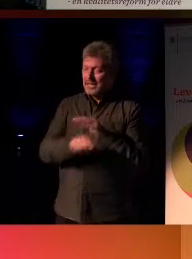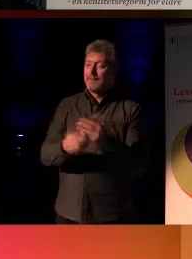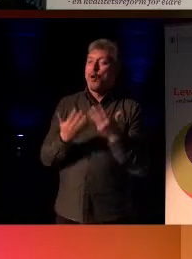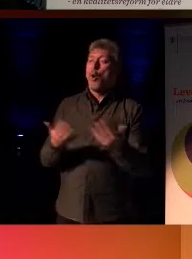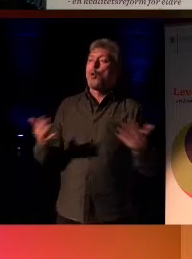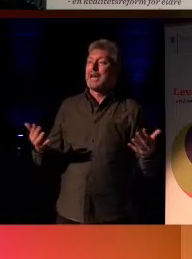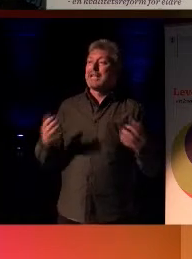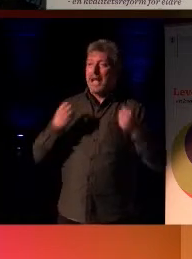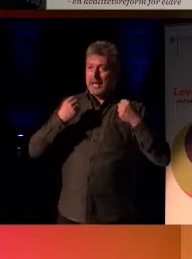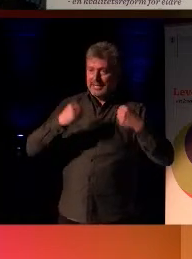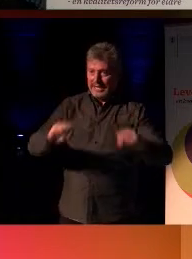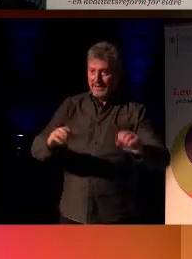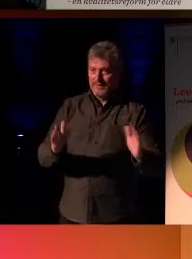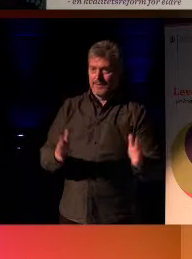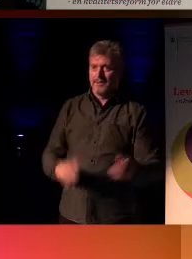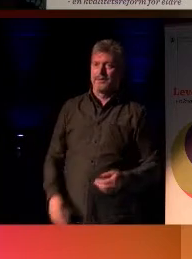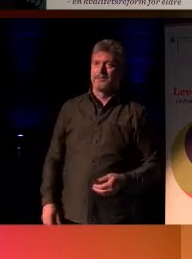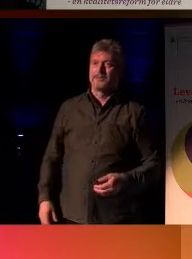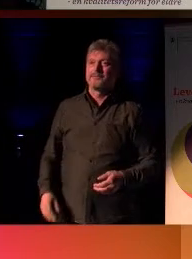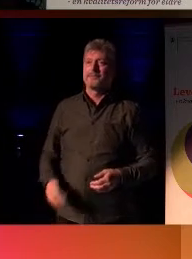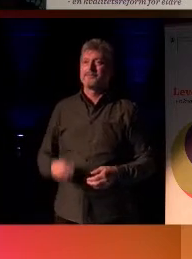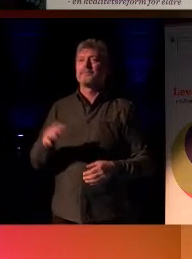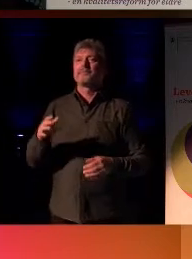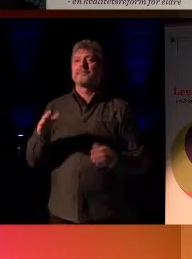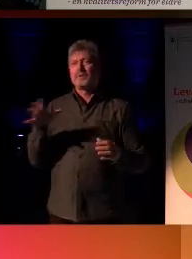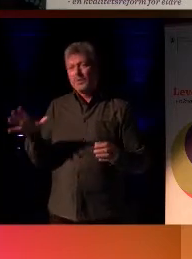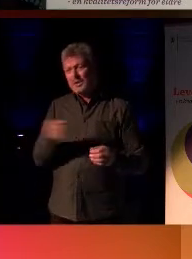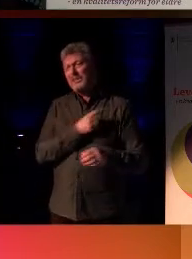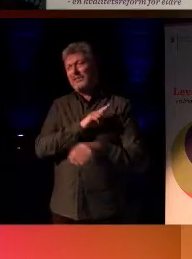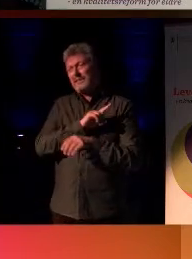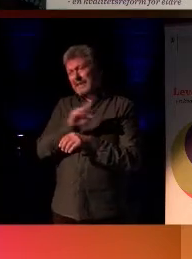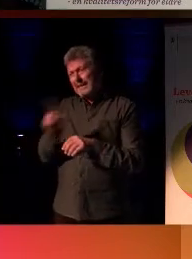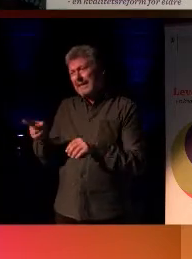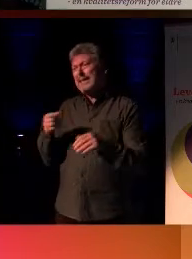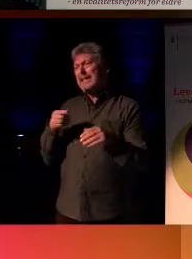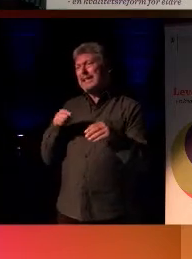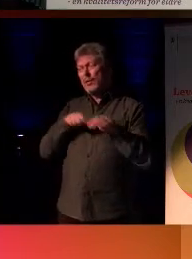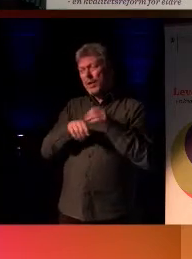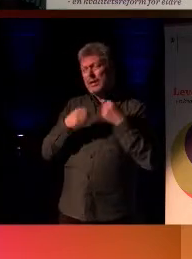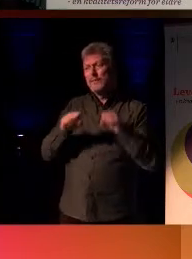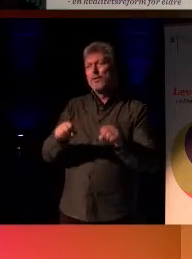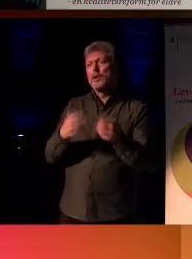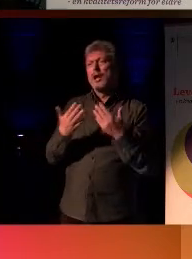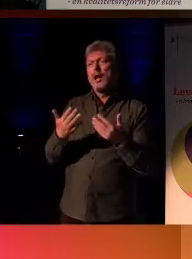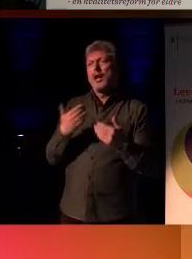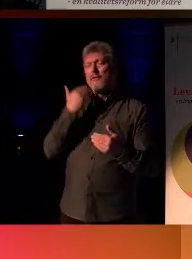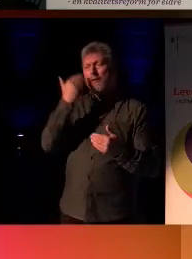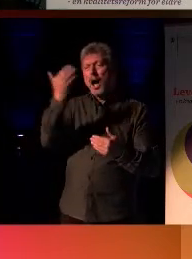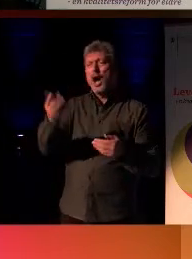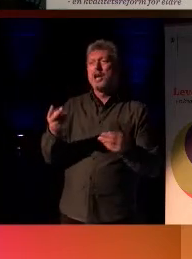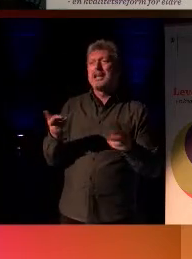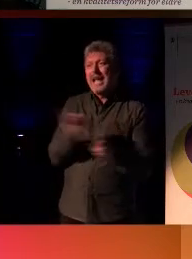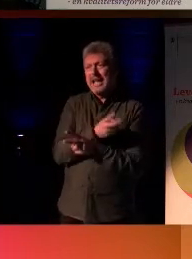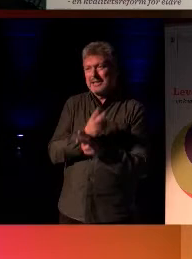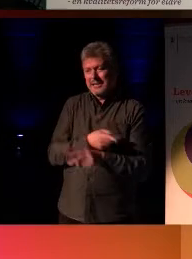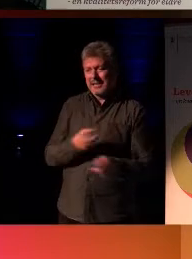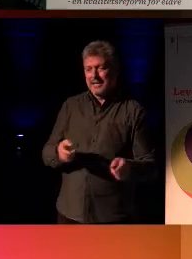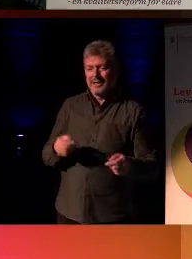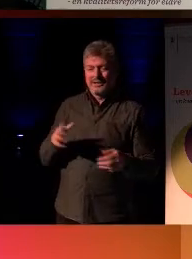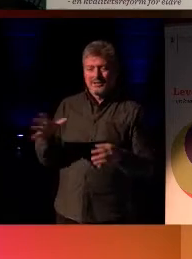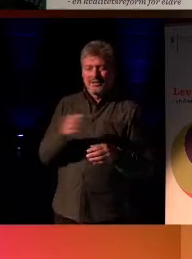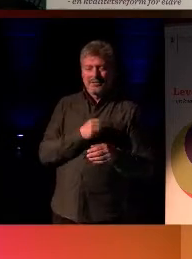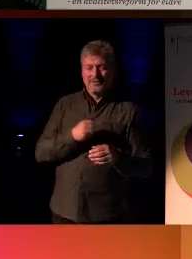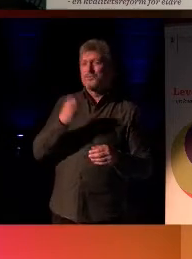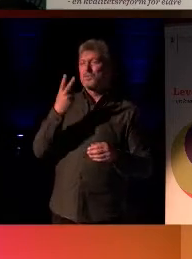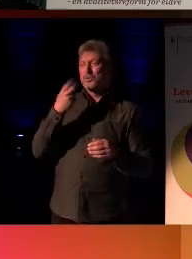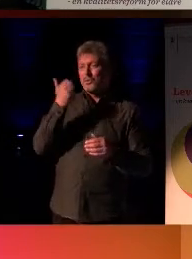drift. Det tar tid å innføre varig endringen i en organisasjon. Det har gått 2 år siden tavla kom opp på